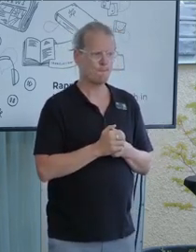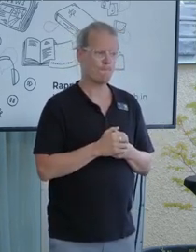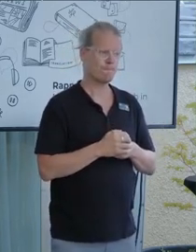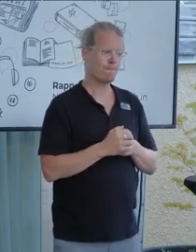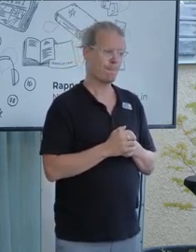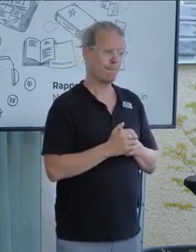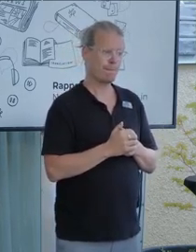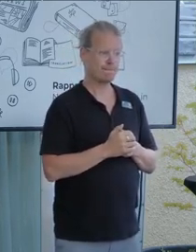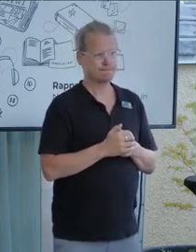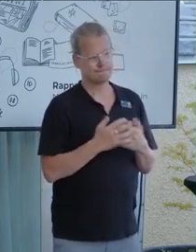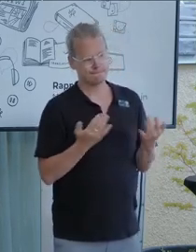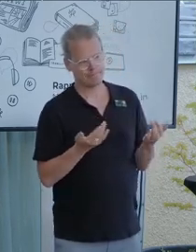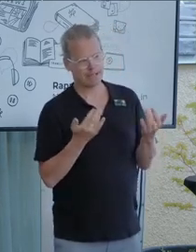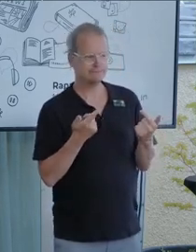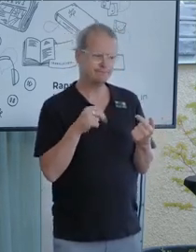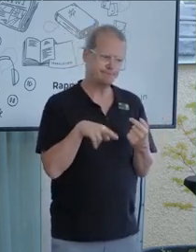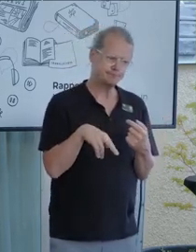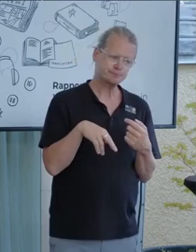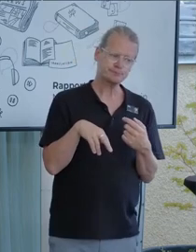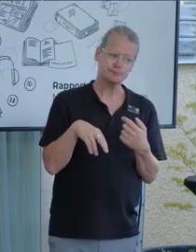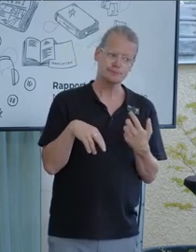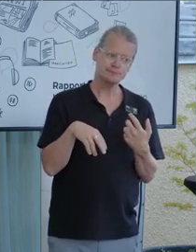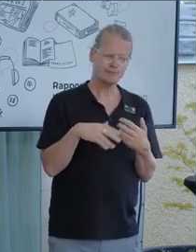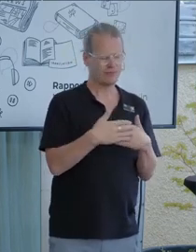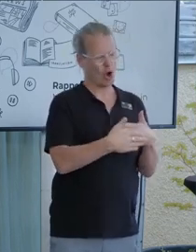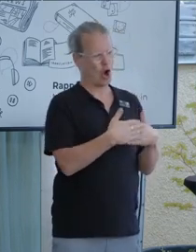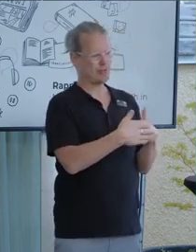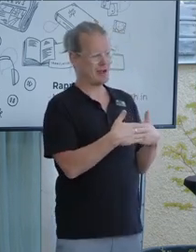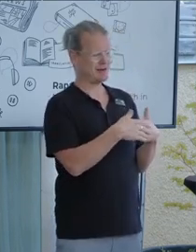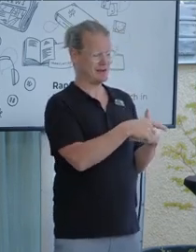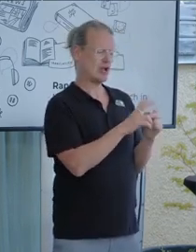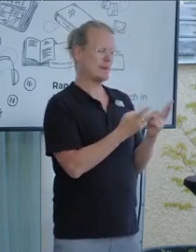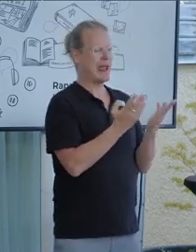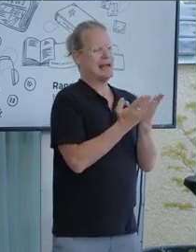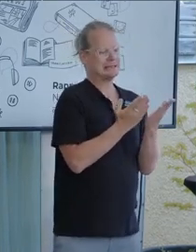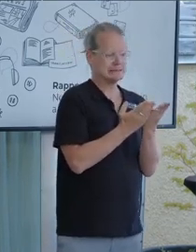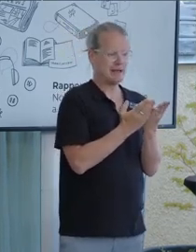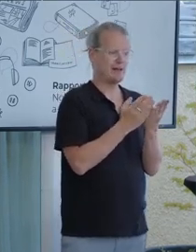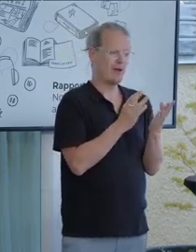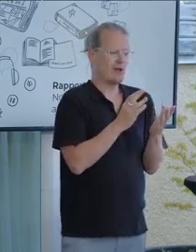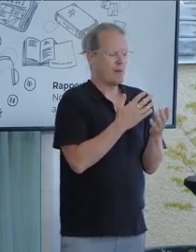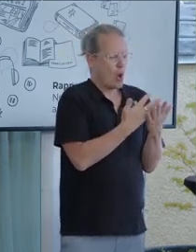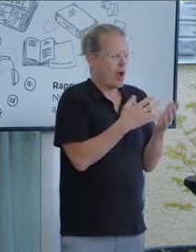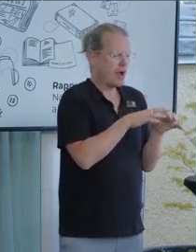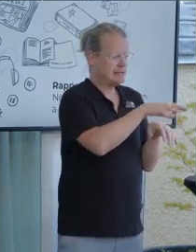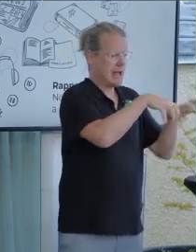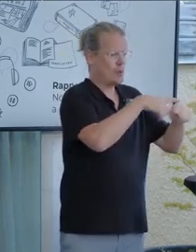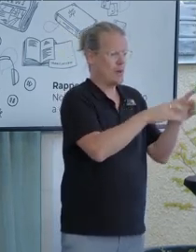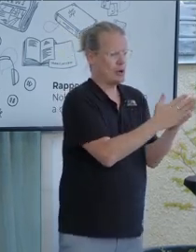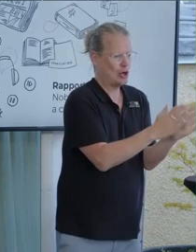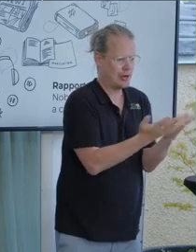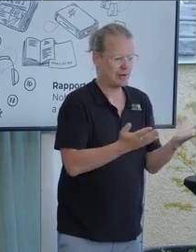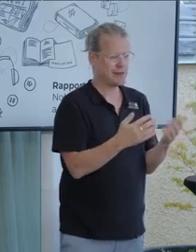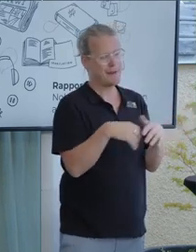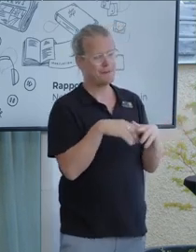exempel läsa inom citationstecken väldigt stora mängder böcker. Det kan ju vara, böcker, det kan vara medier, det kan vara ljud, det kan